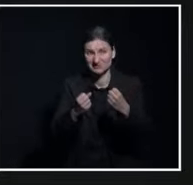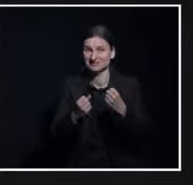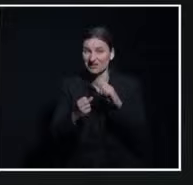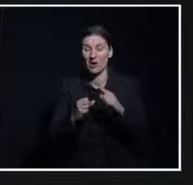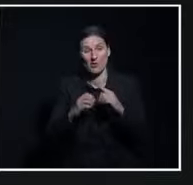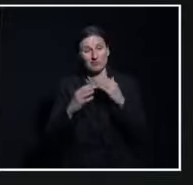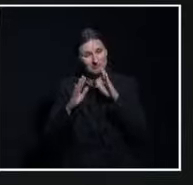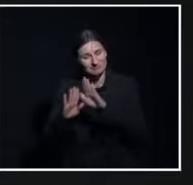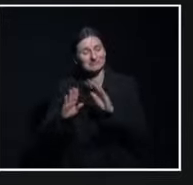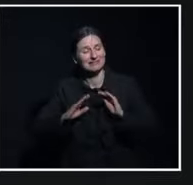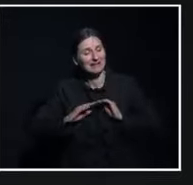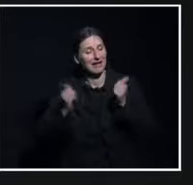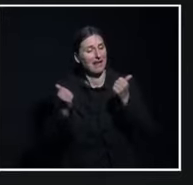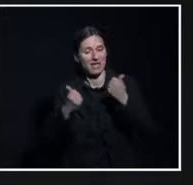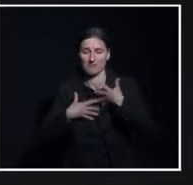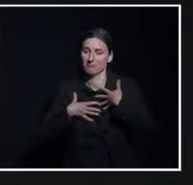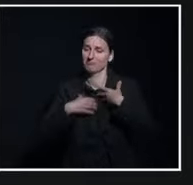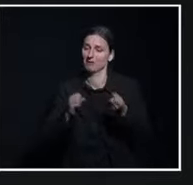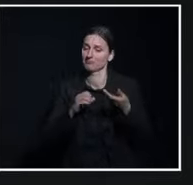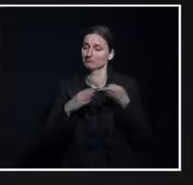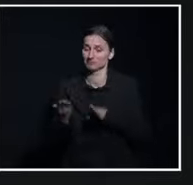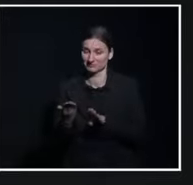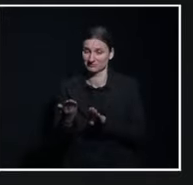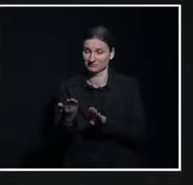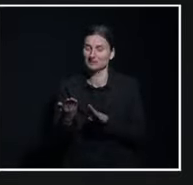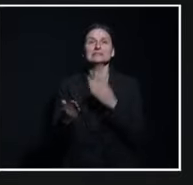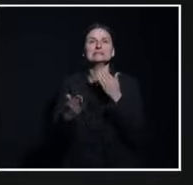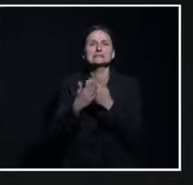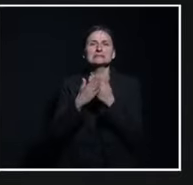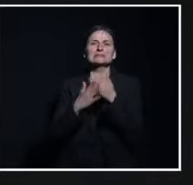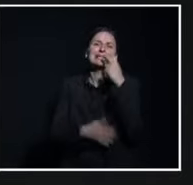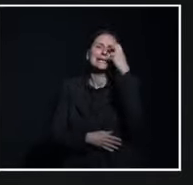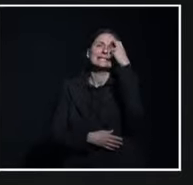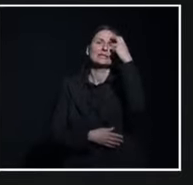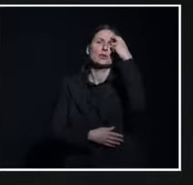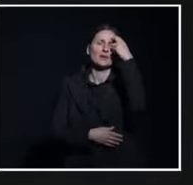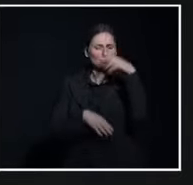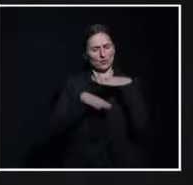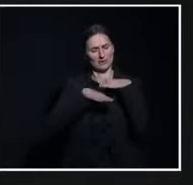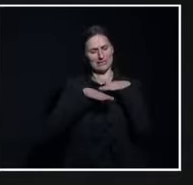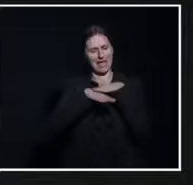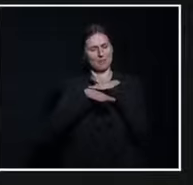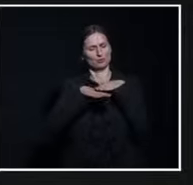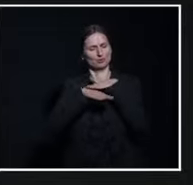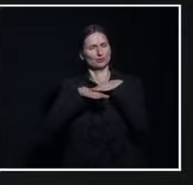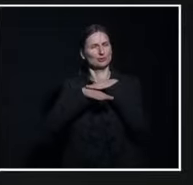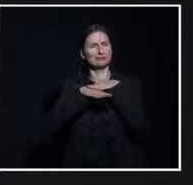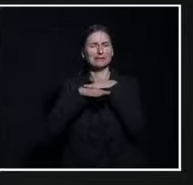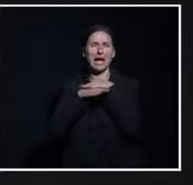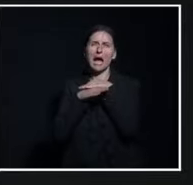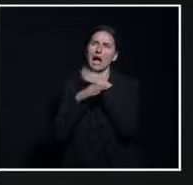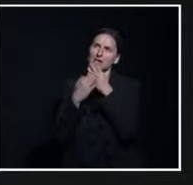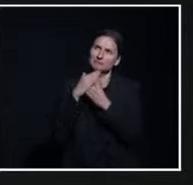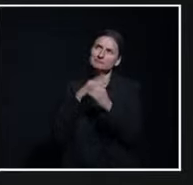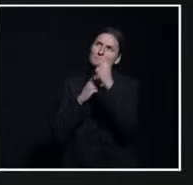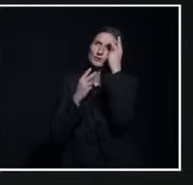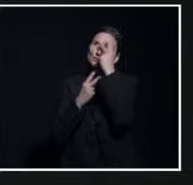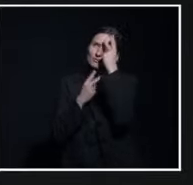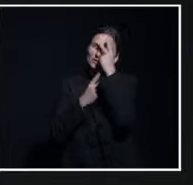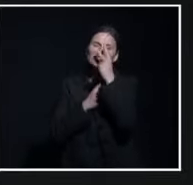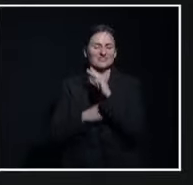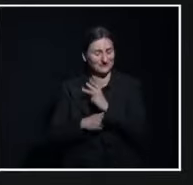Leben. Dies intellektuell und emotional nachzuvollziehen ist schwierig